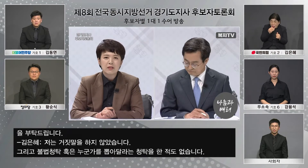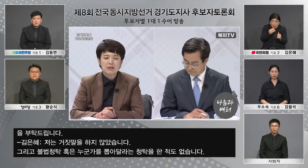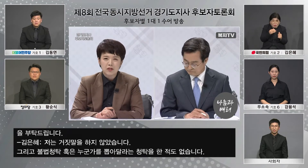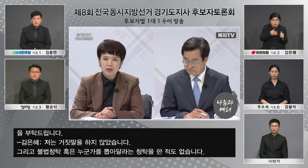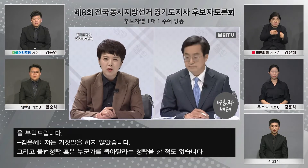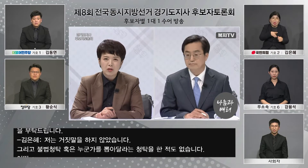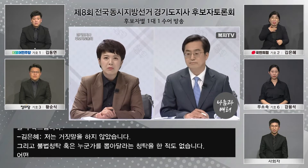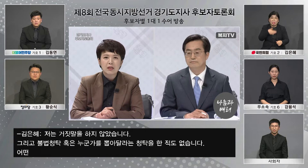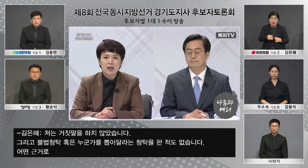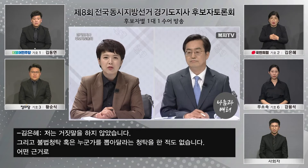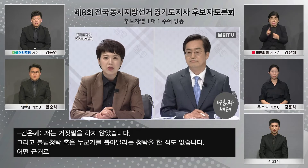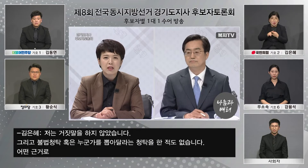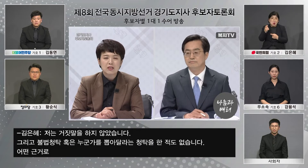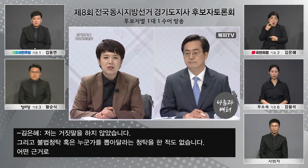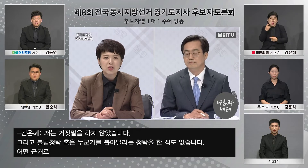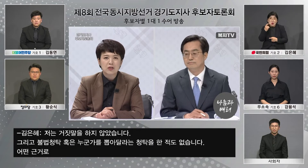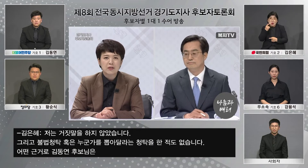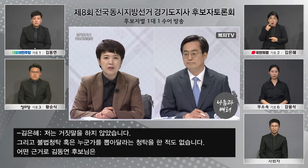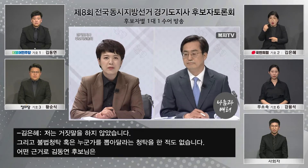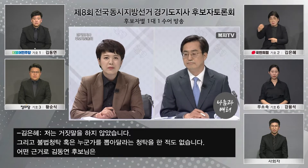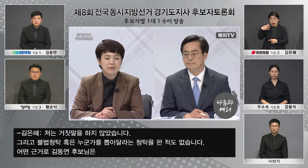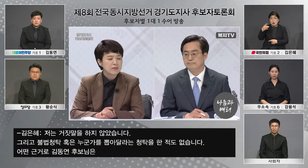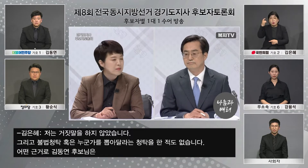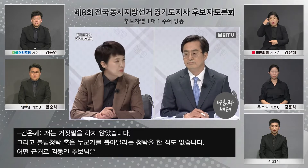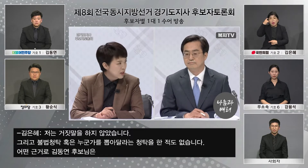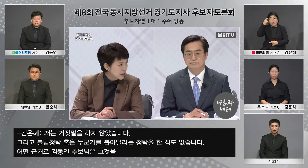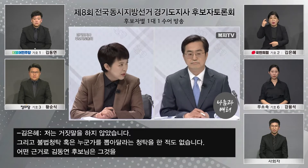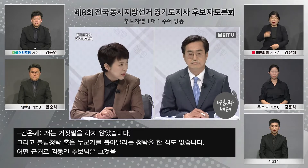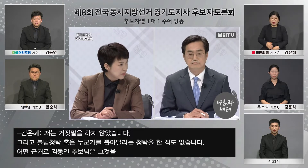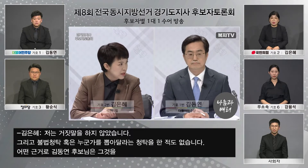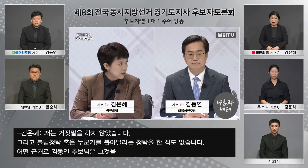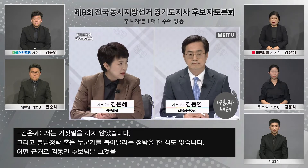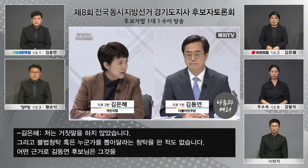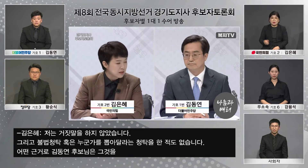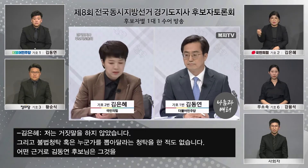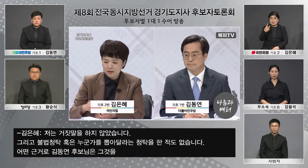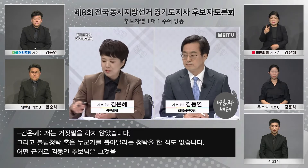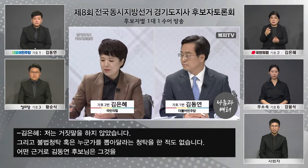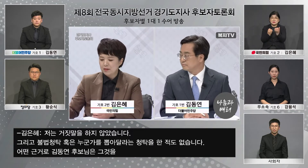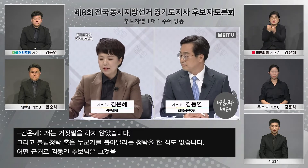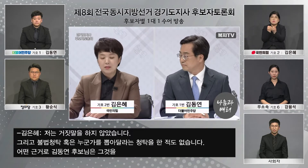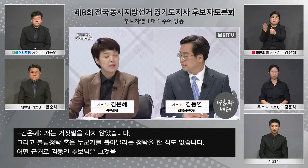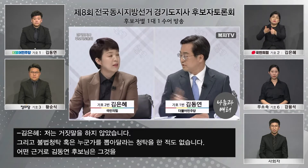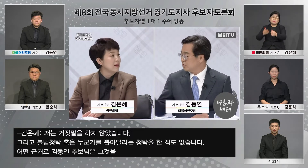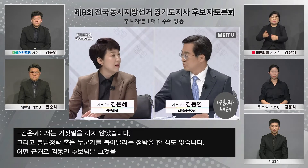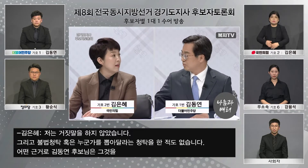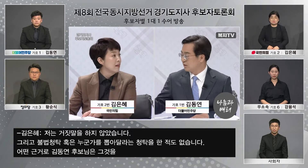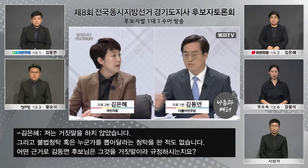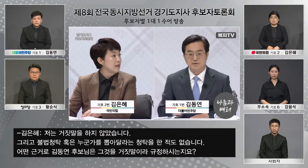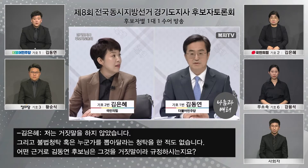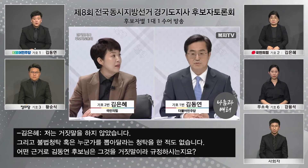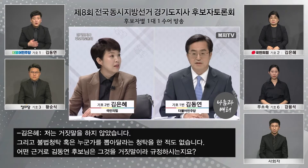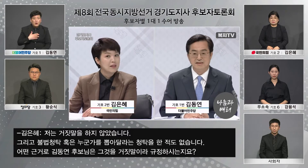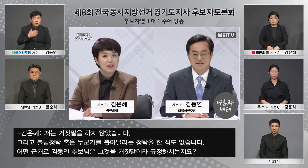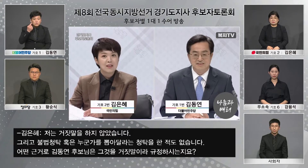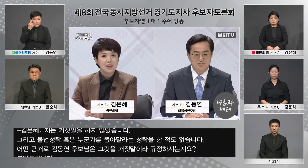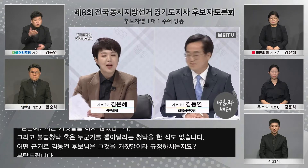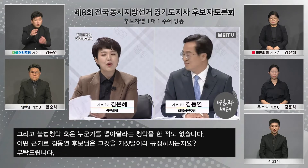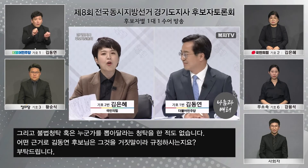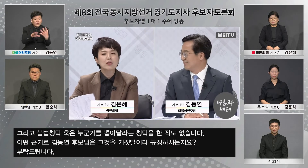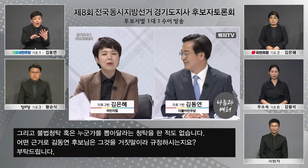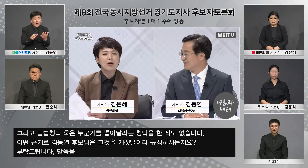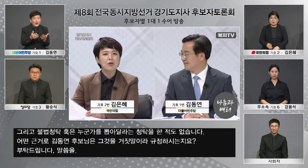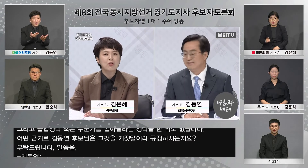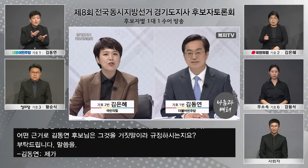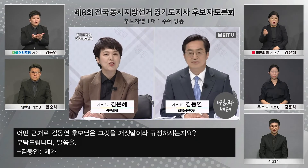후보님은 그것을 거짓말이라 규정하시는지요? 부탁드립니다, 말씀을. 아니, 제가 여쭤보는 거 답을 하셔야죠. 왜 자기가 물어보십니까?